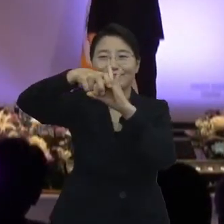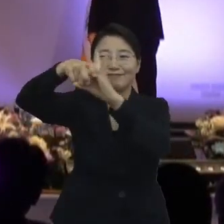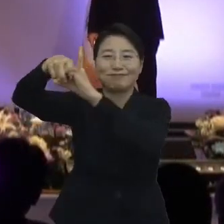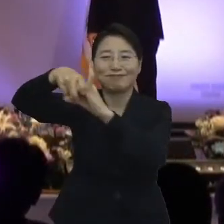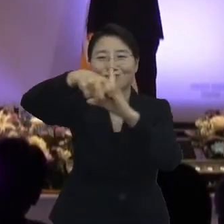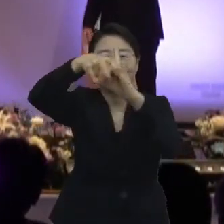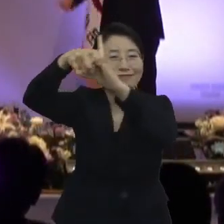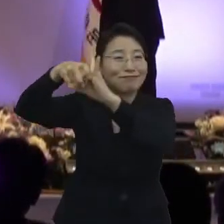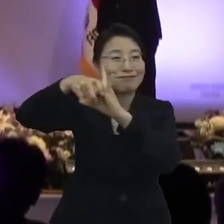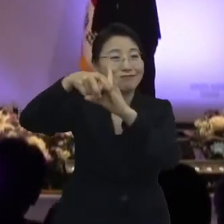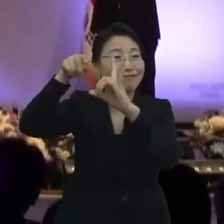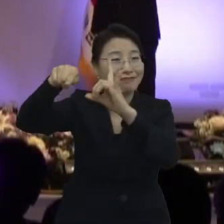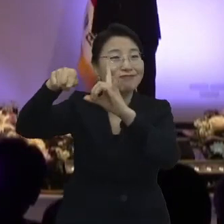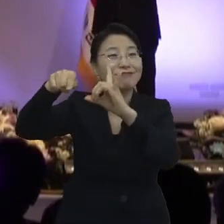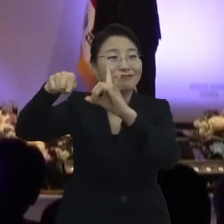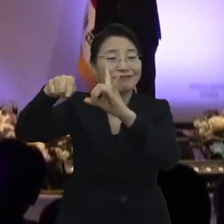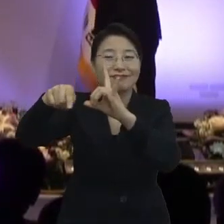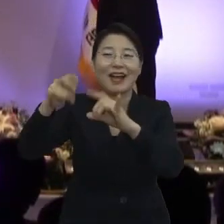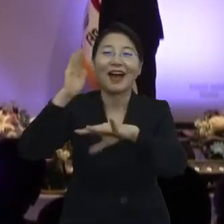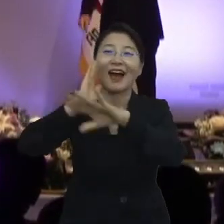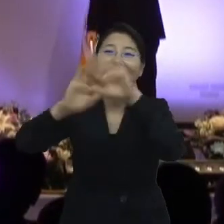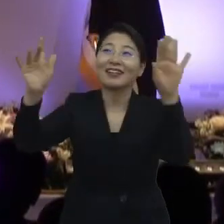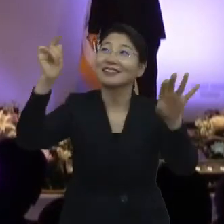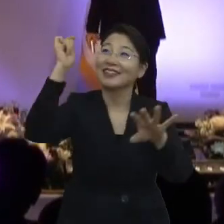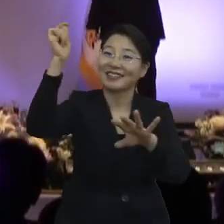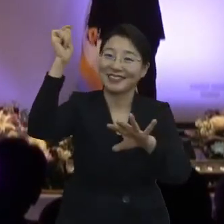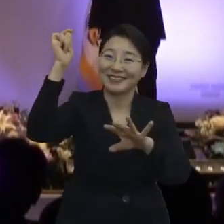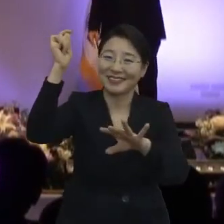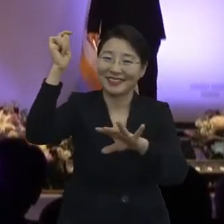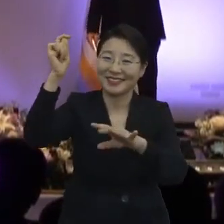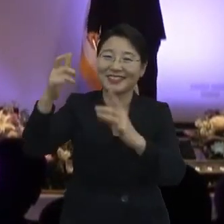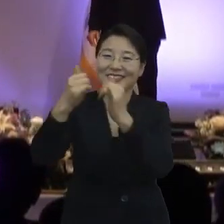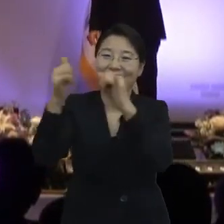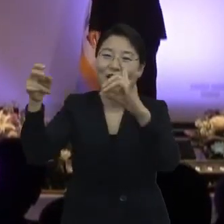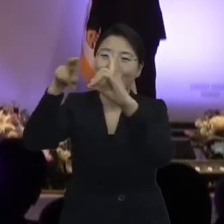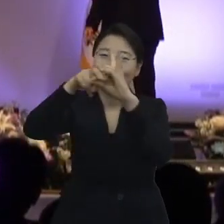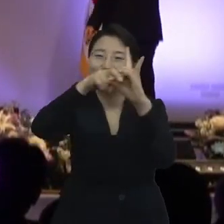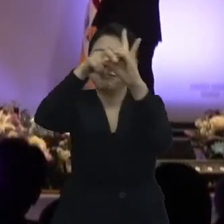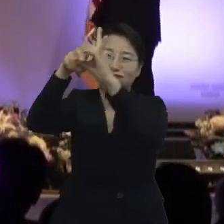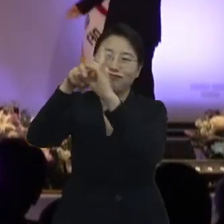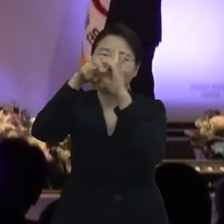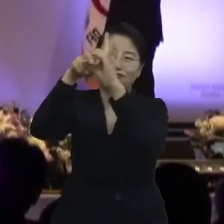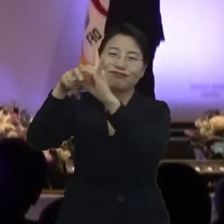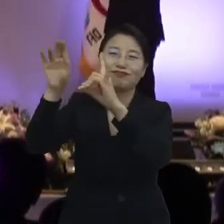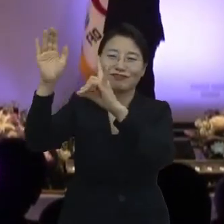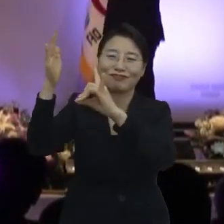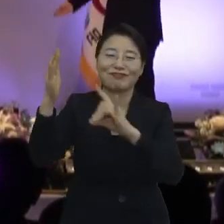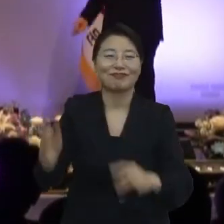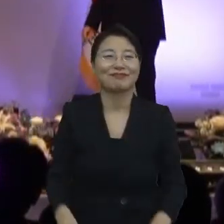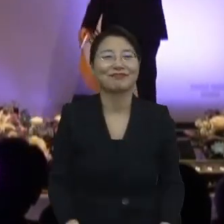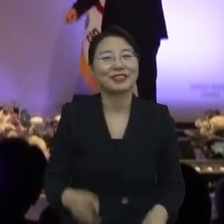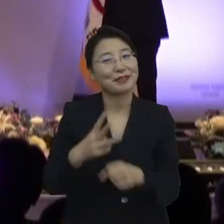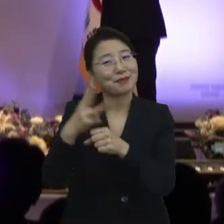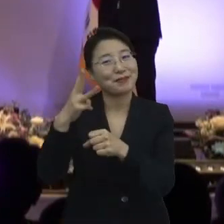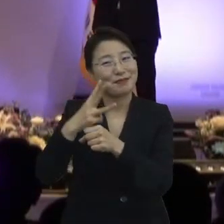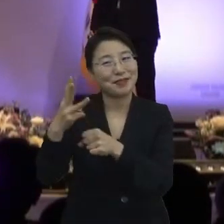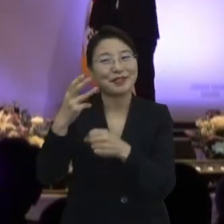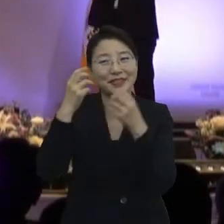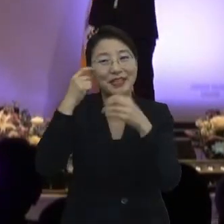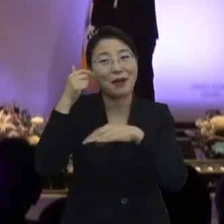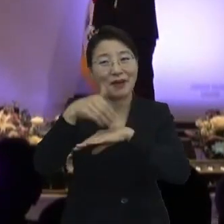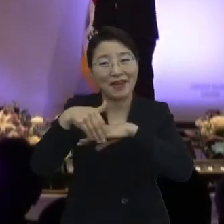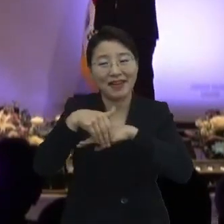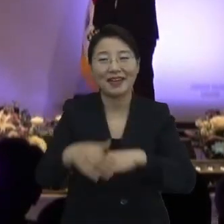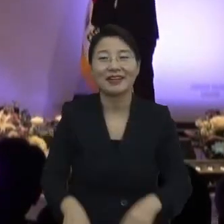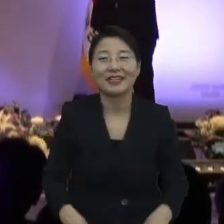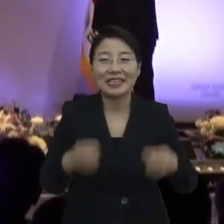3, 4년 뒤부터는 하늘을 나르는 택시도 상용화 되기 시작한다. 저희들의 목표는 그렇습니다. 새로 건물 지으면 이제 건물